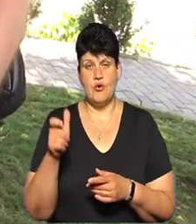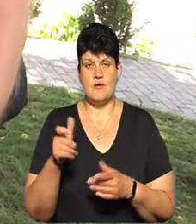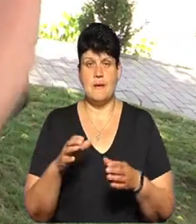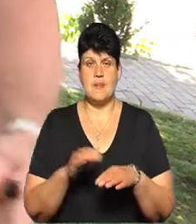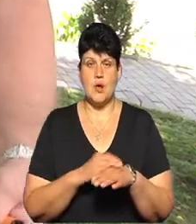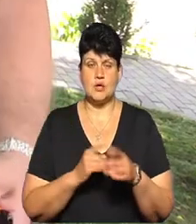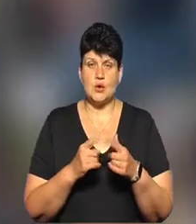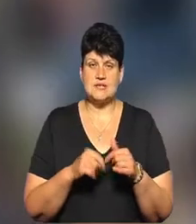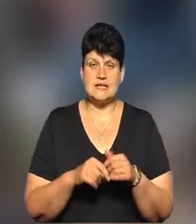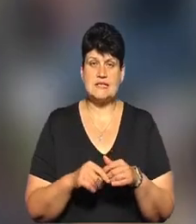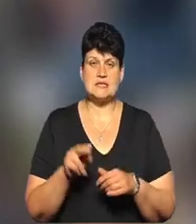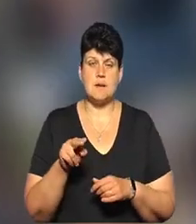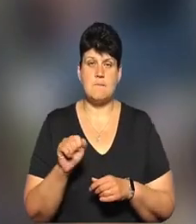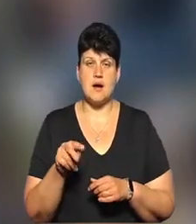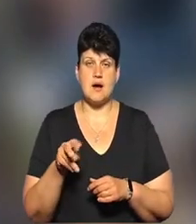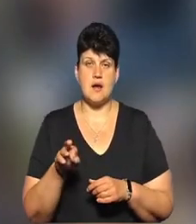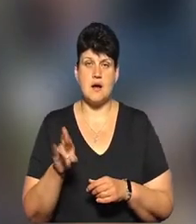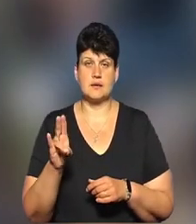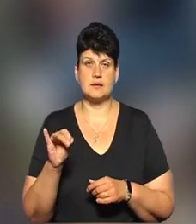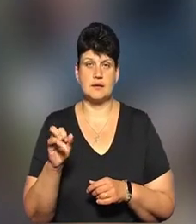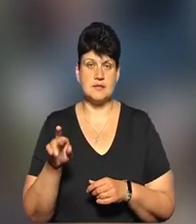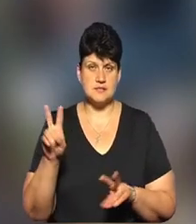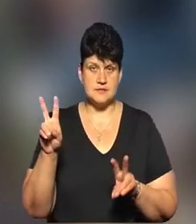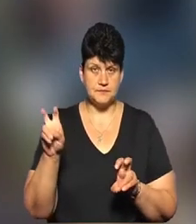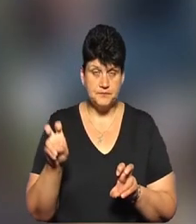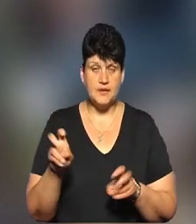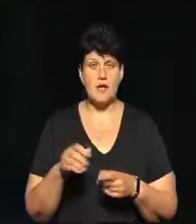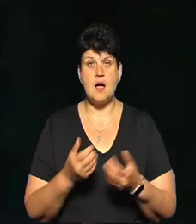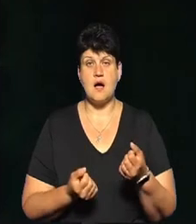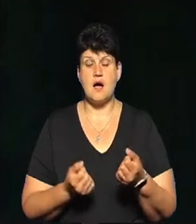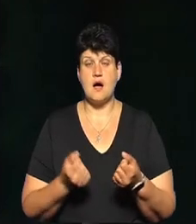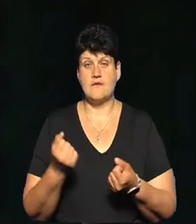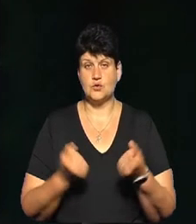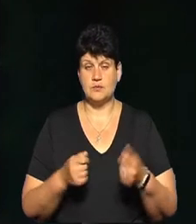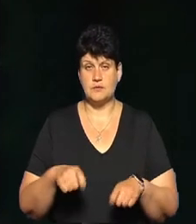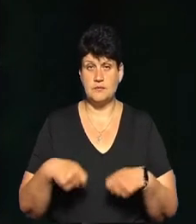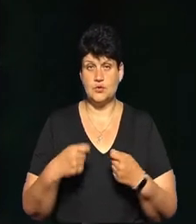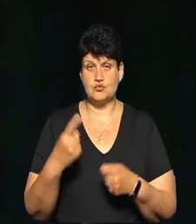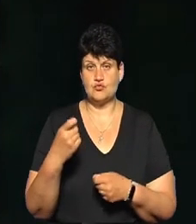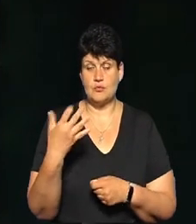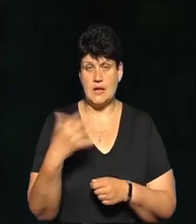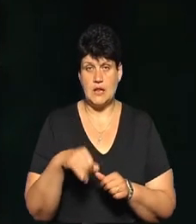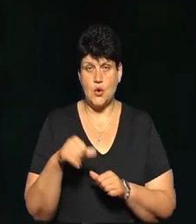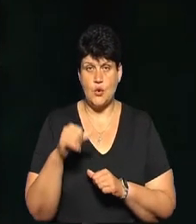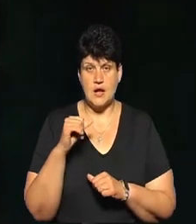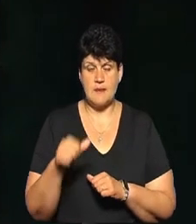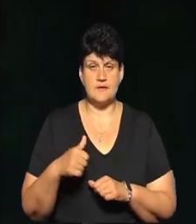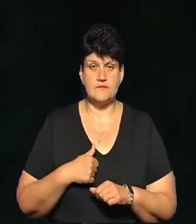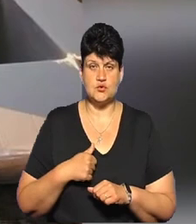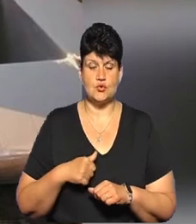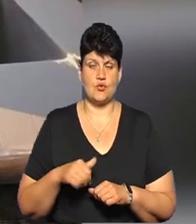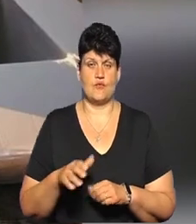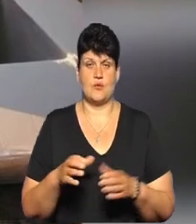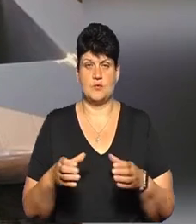організації Олег Безпалько. За його словами, автомобіль передадуть саперам 105-го окремого військового підрозділу тероборони. Наразі